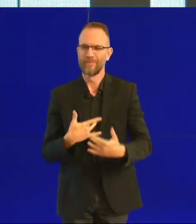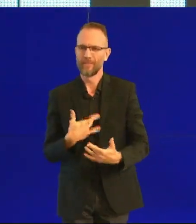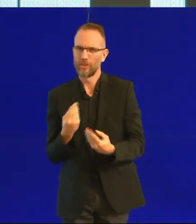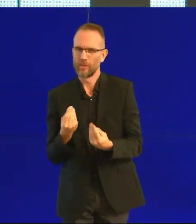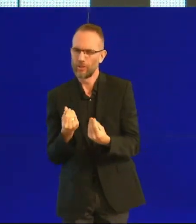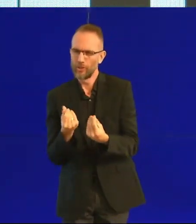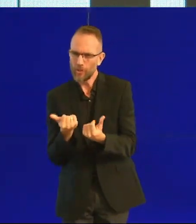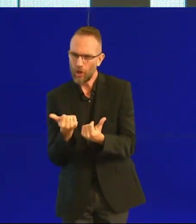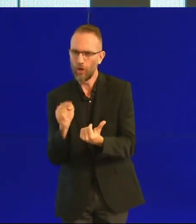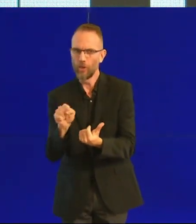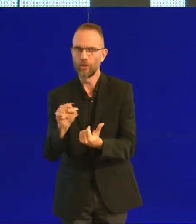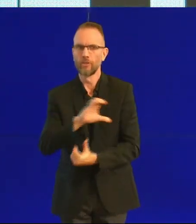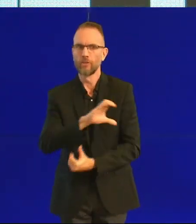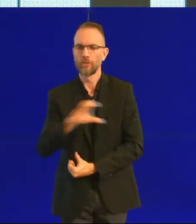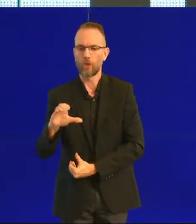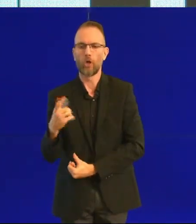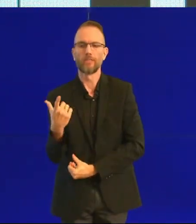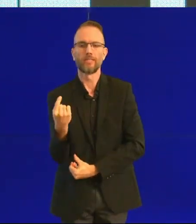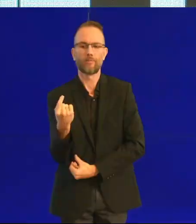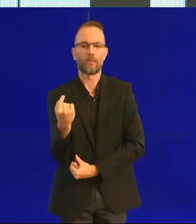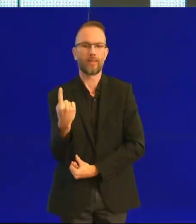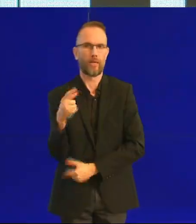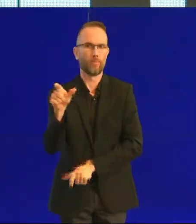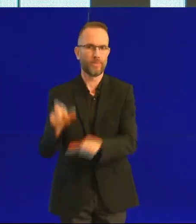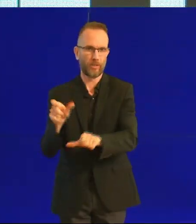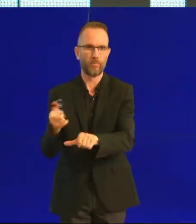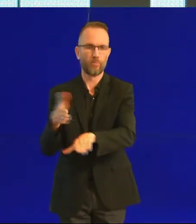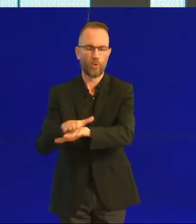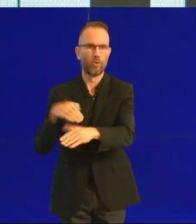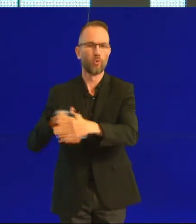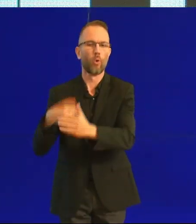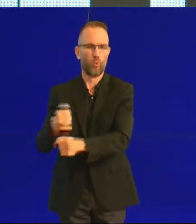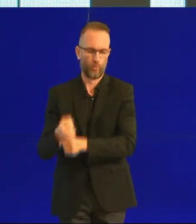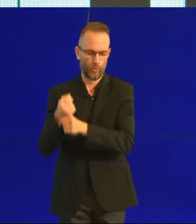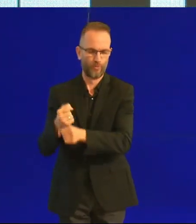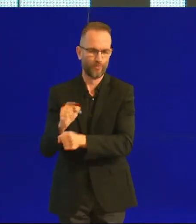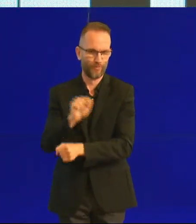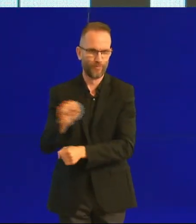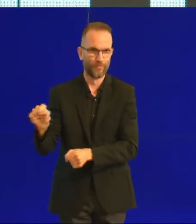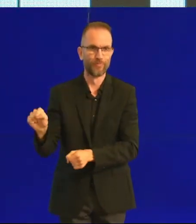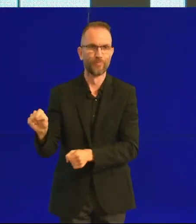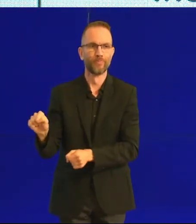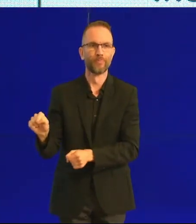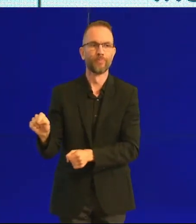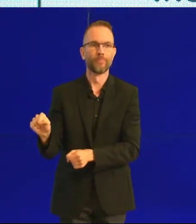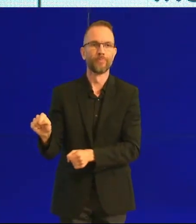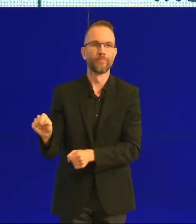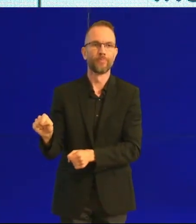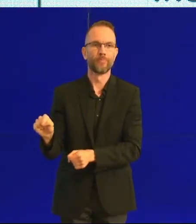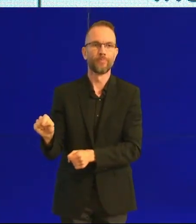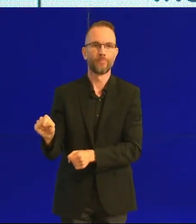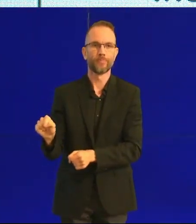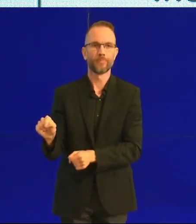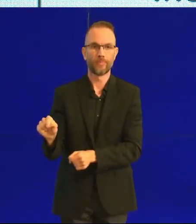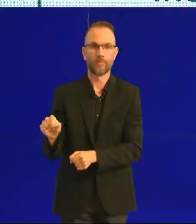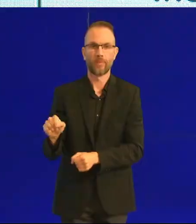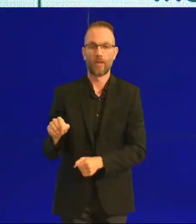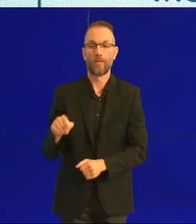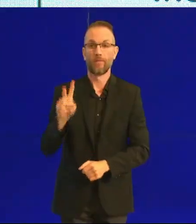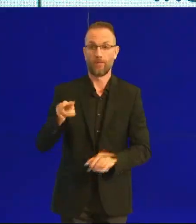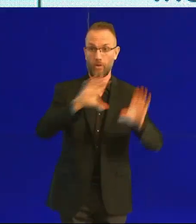dans les maisons de repos parmi ces décès 125 étaient en flandre 108 en